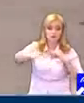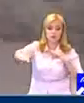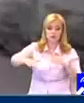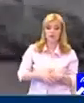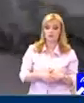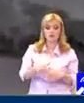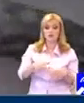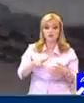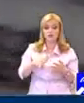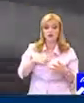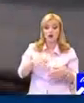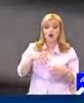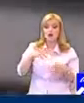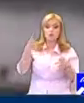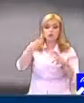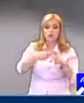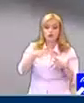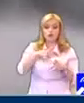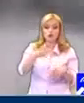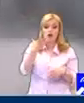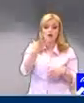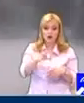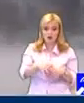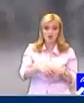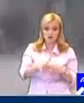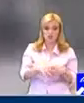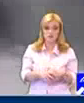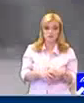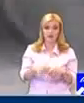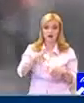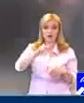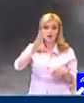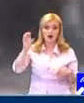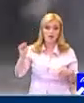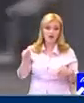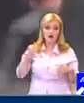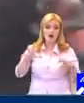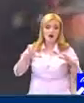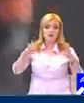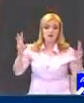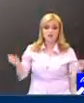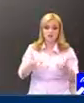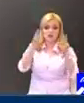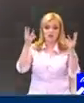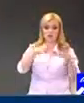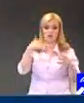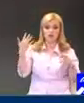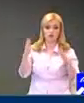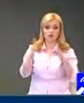roci vulcanice de înaltă temperatură formate în timpul erupției. Râurile de lavă au înghițit case întregi, sunt sute de oameni